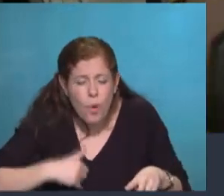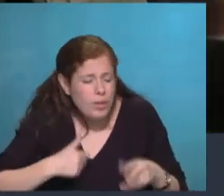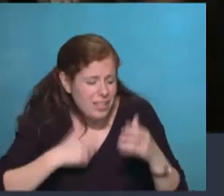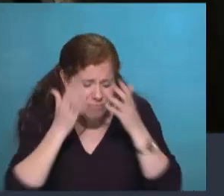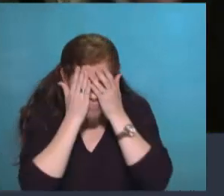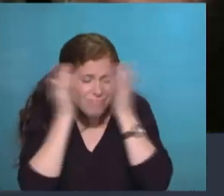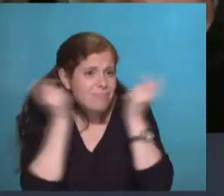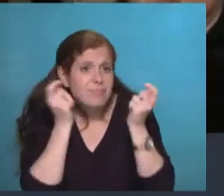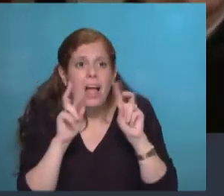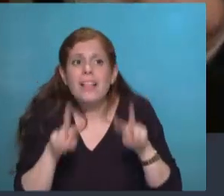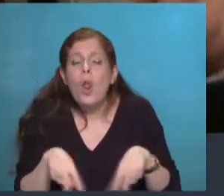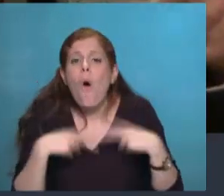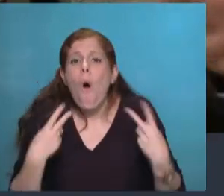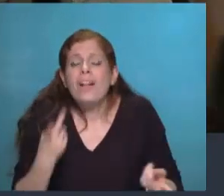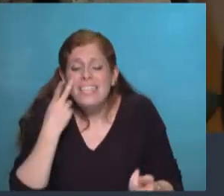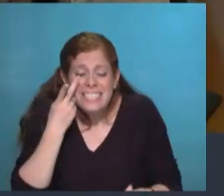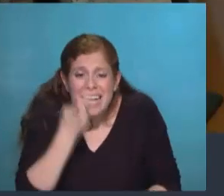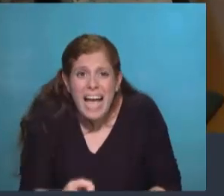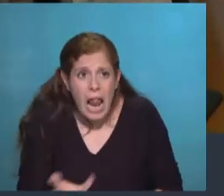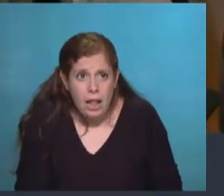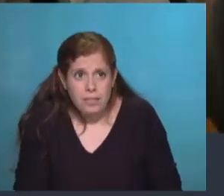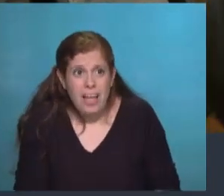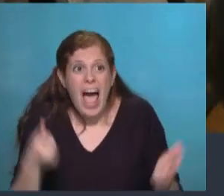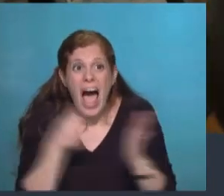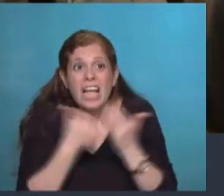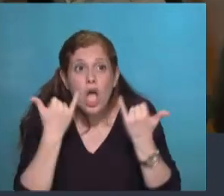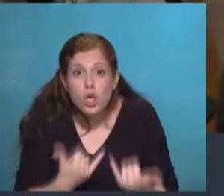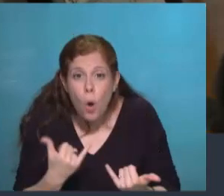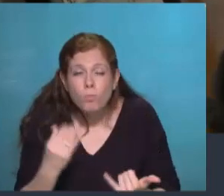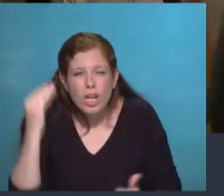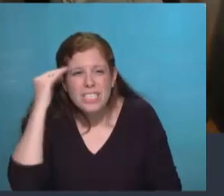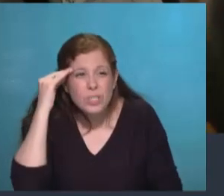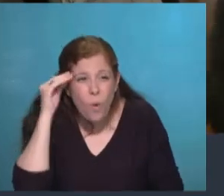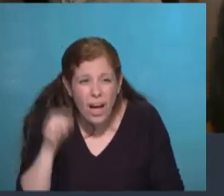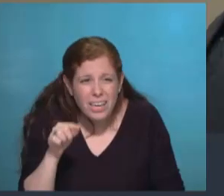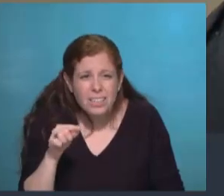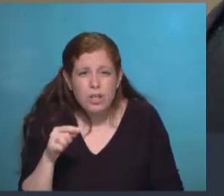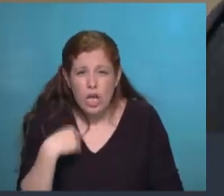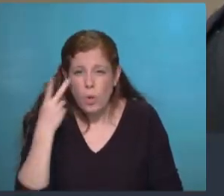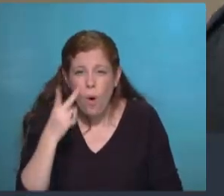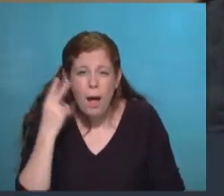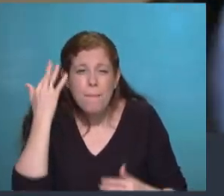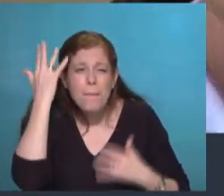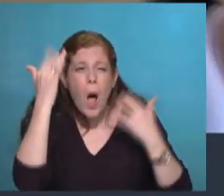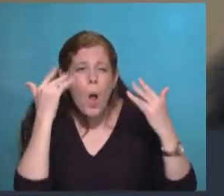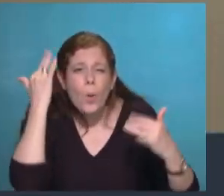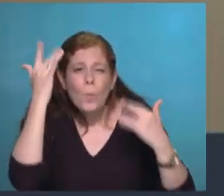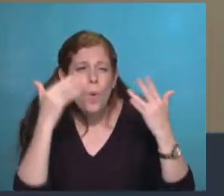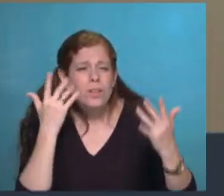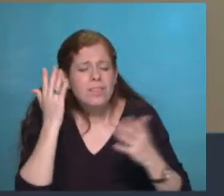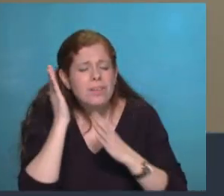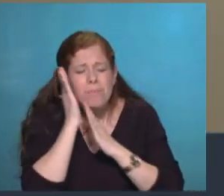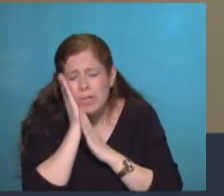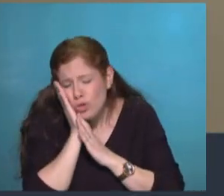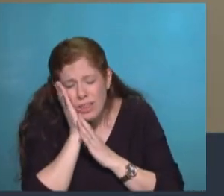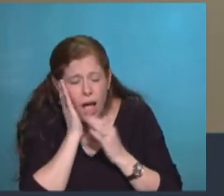לא יכלתי להסתכל על זה, ועד היום שאני זכר על זה, שאני ראה בחלומות,